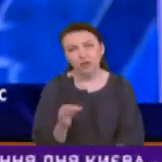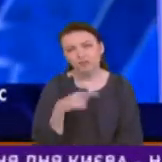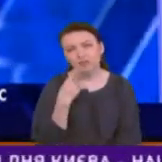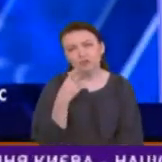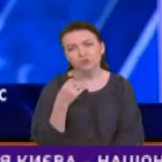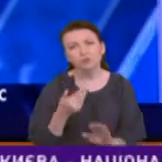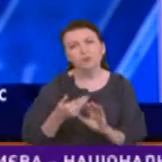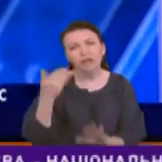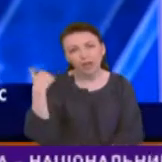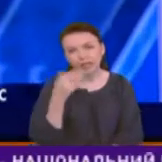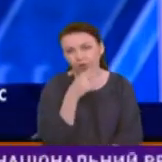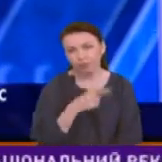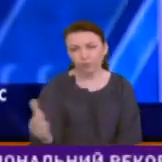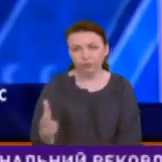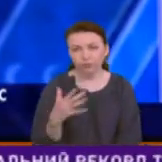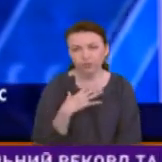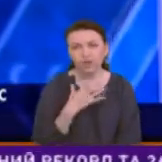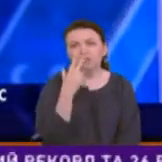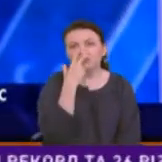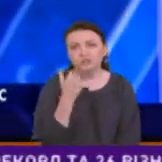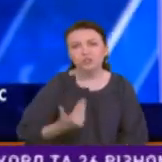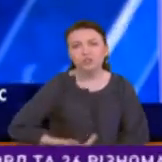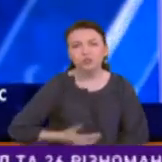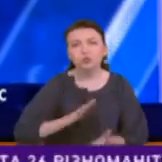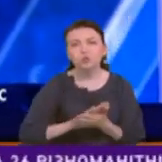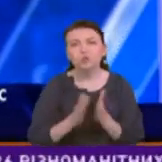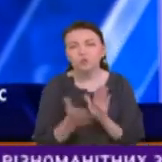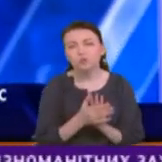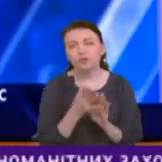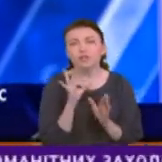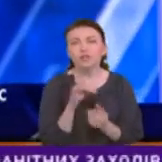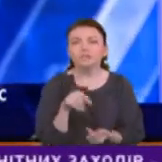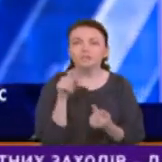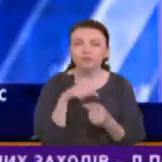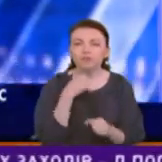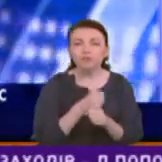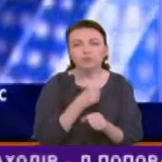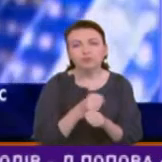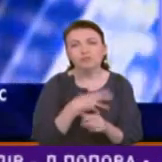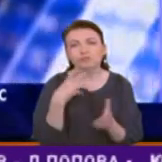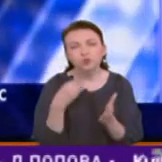попередньої епохи. І він звик жити в тих умовах і, відповідно, відпрацював свою